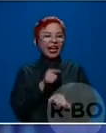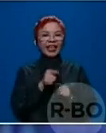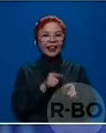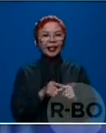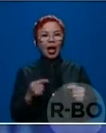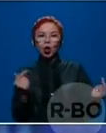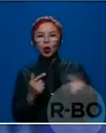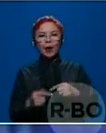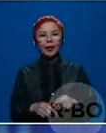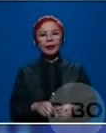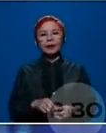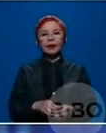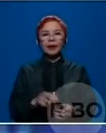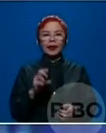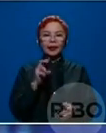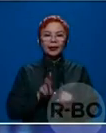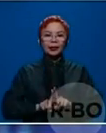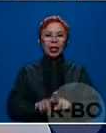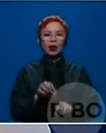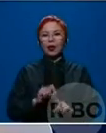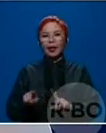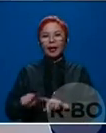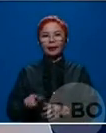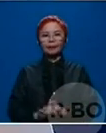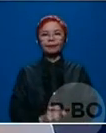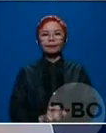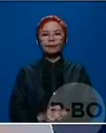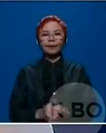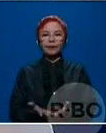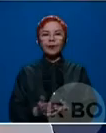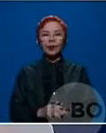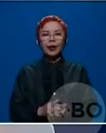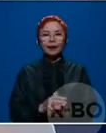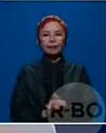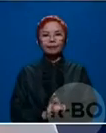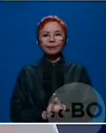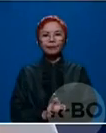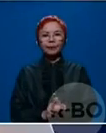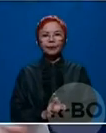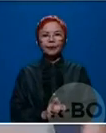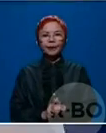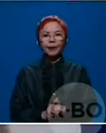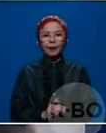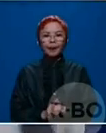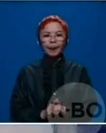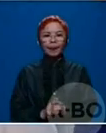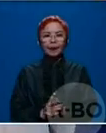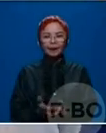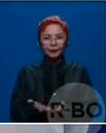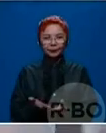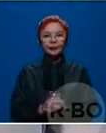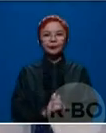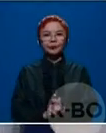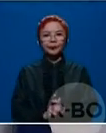atau argumen ataupun menunjukkan lebih jelas Mengapa program anda lebih unggul dibanding yang lain silakan tanggapan kepada paslon 2 dan